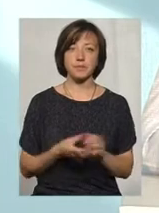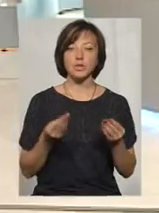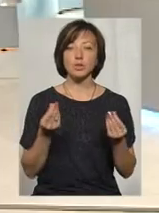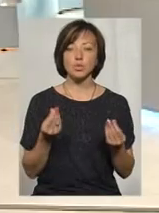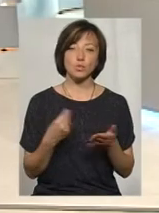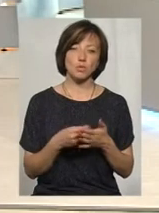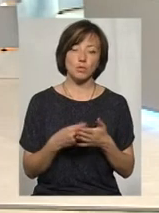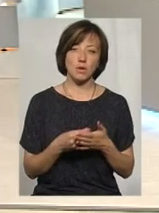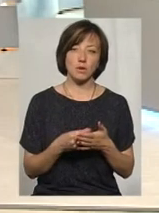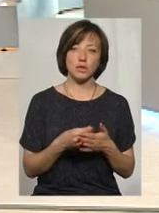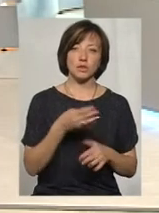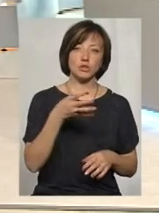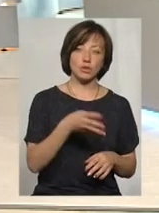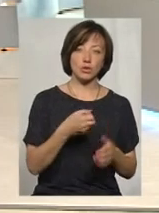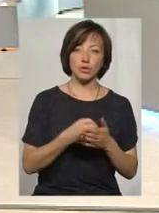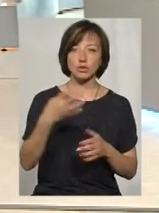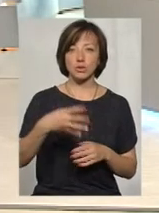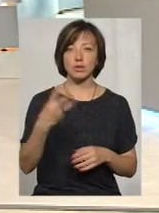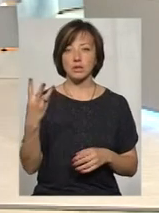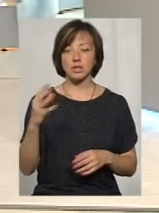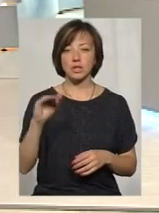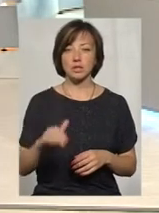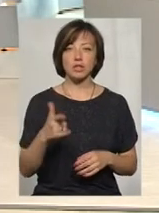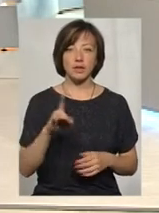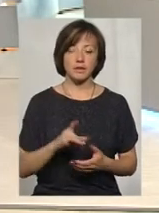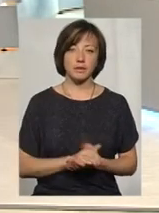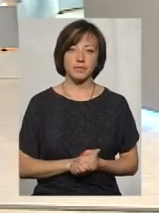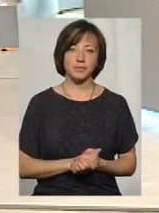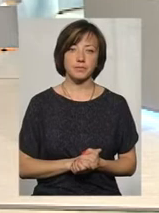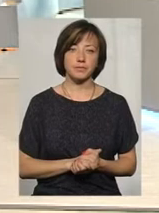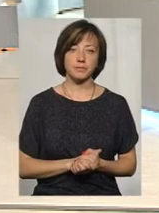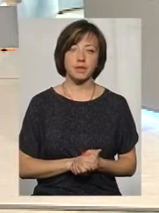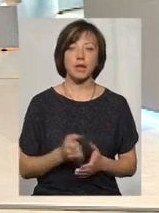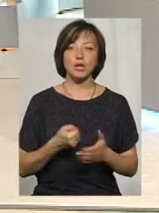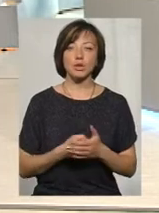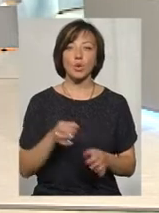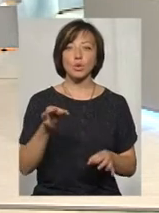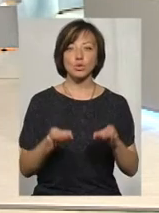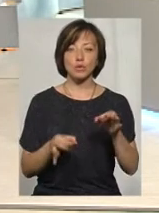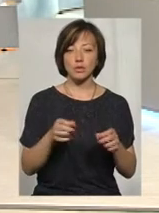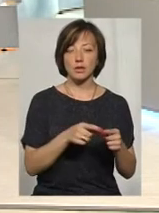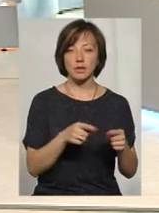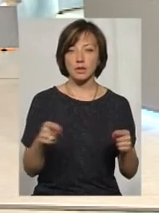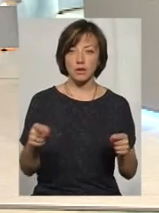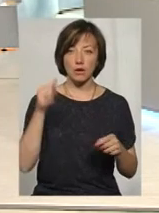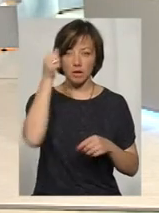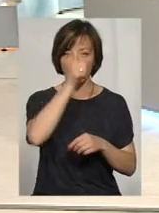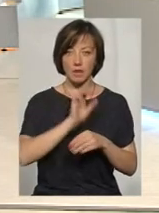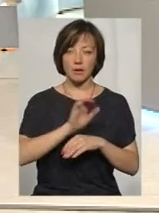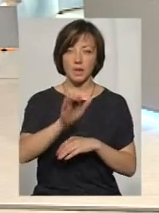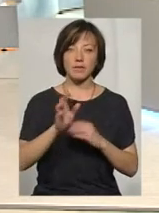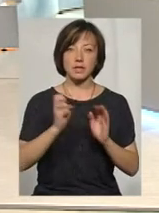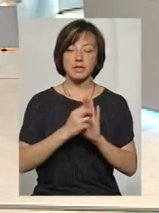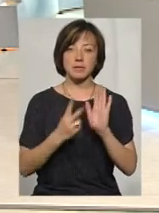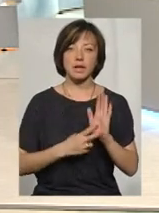яких складають на сьогоднішній день від 4 до 43 тисяч гривень. До суду вже впродовж поточного року направлено 17